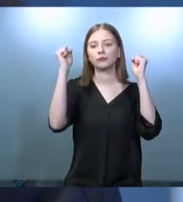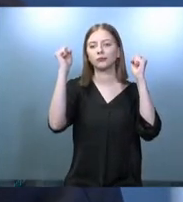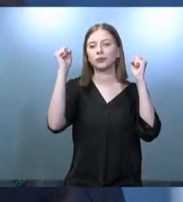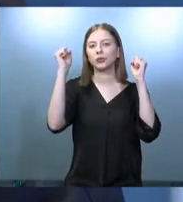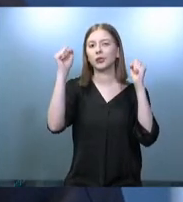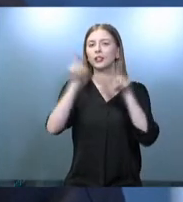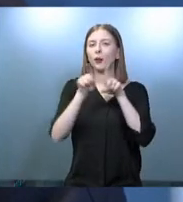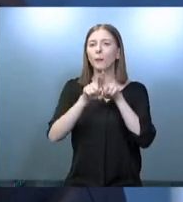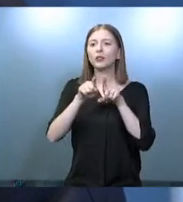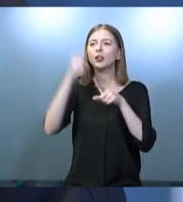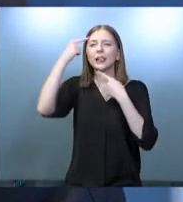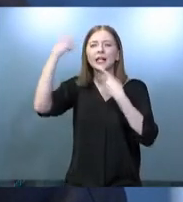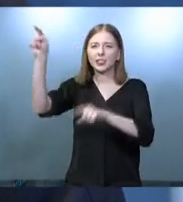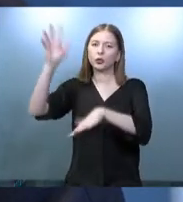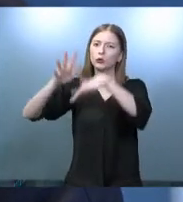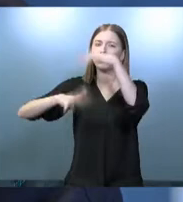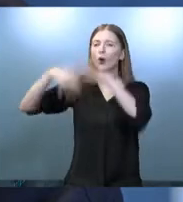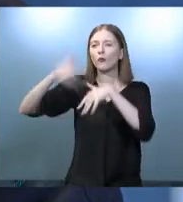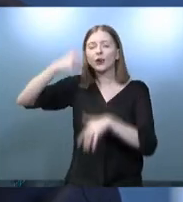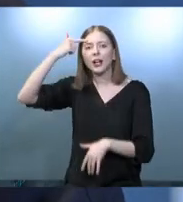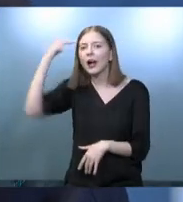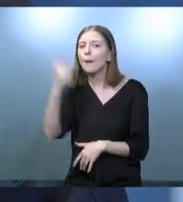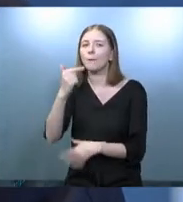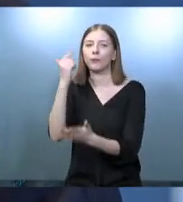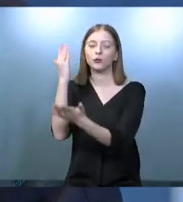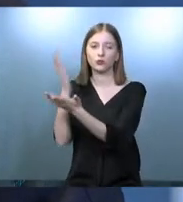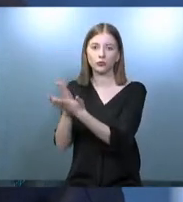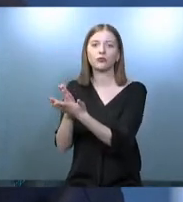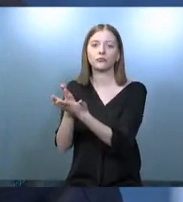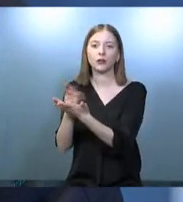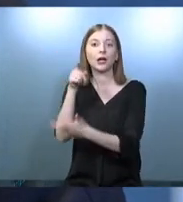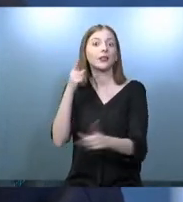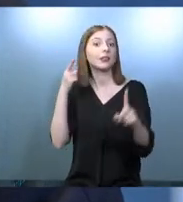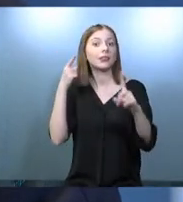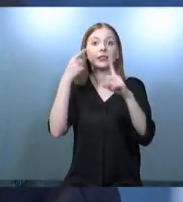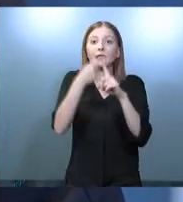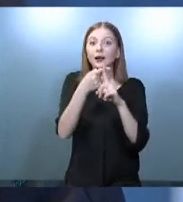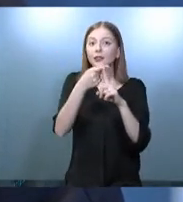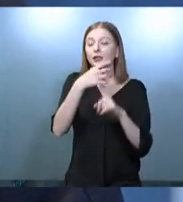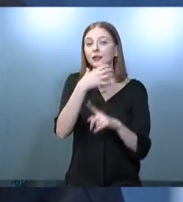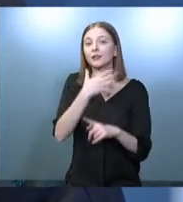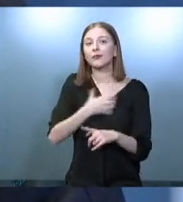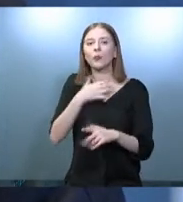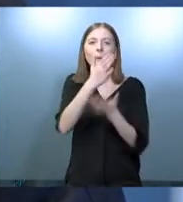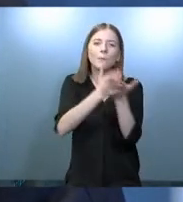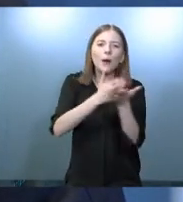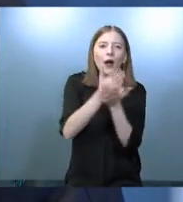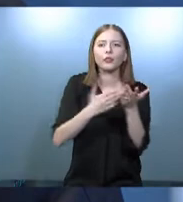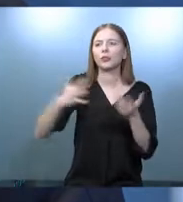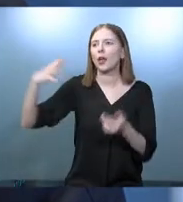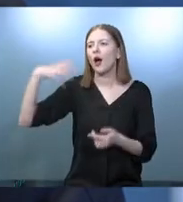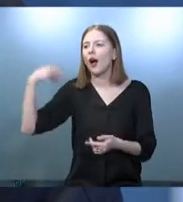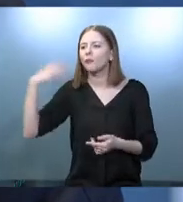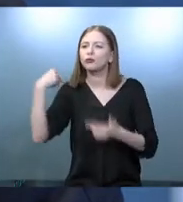gabių specialistų. Tam tikslui esame labai skirtingų patirčių ir amžiaus